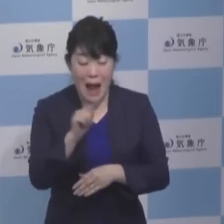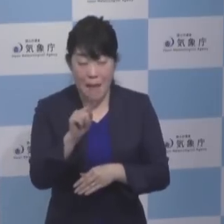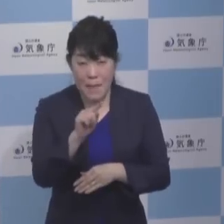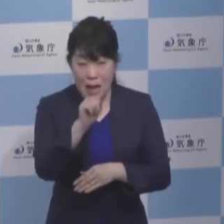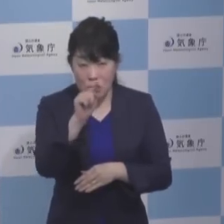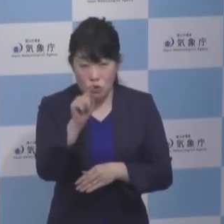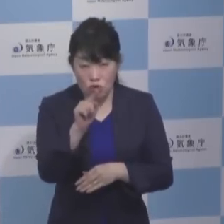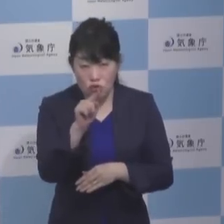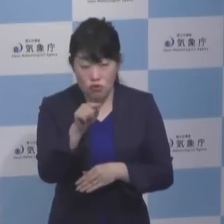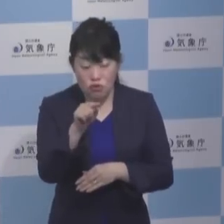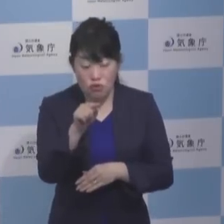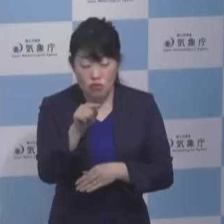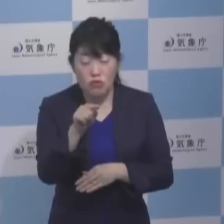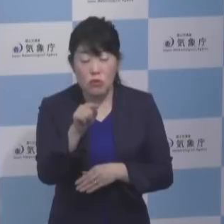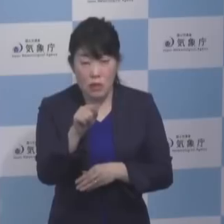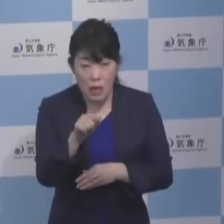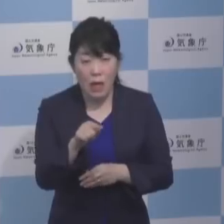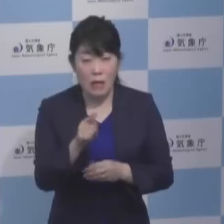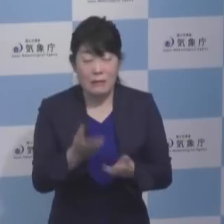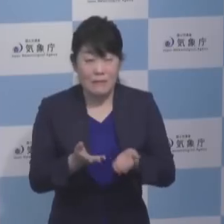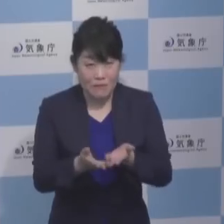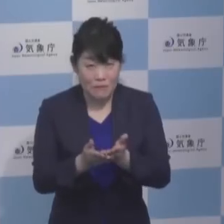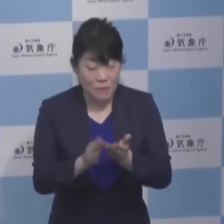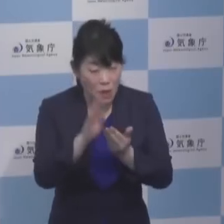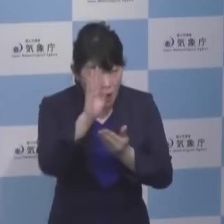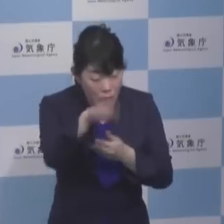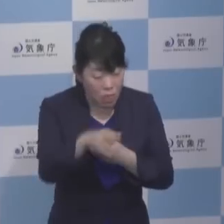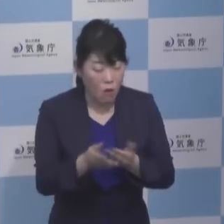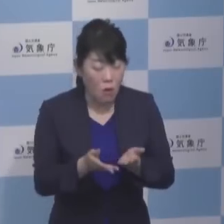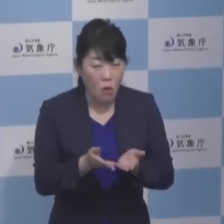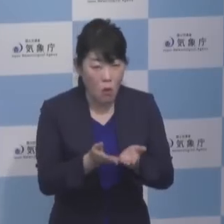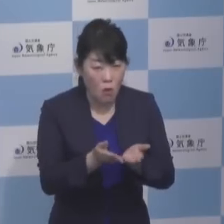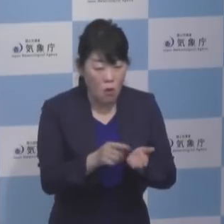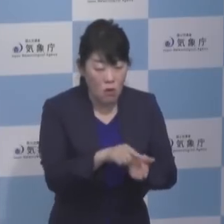の震度を書いています。